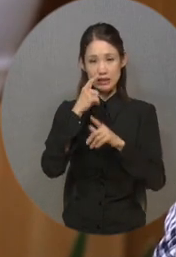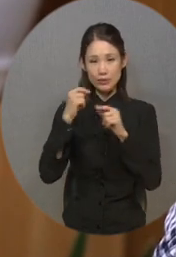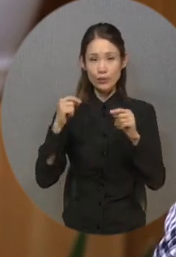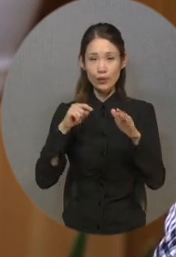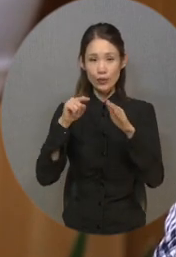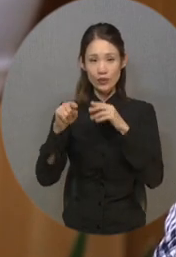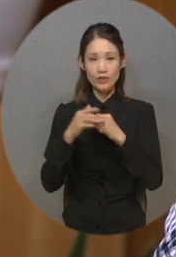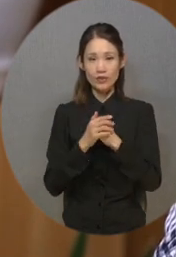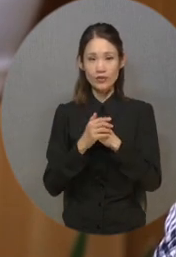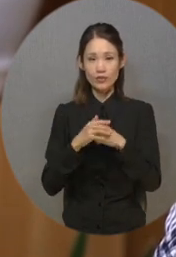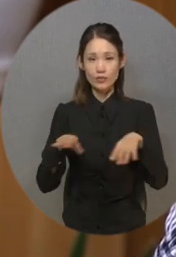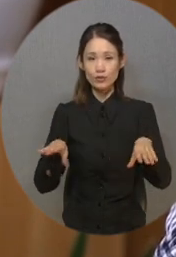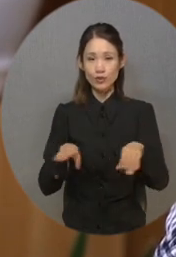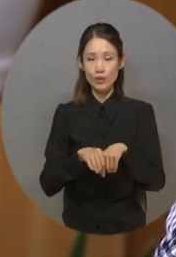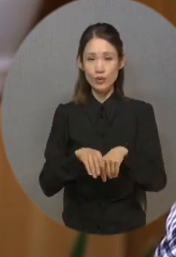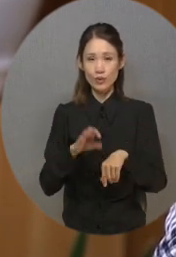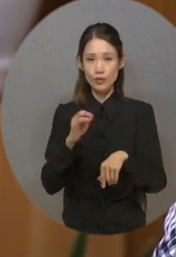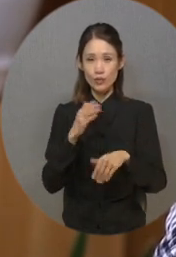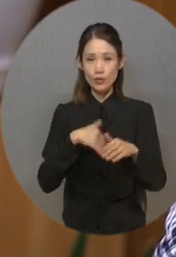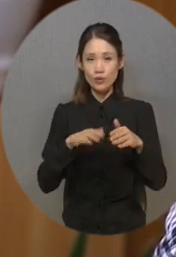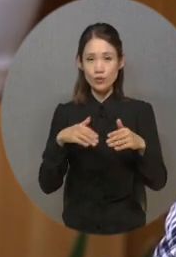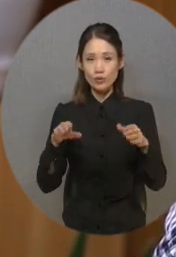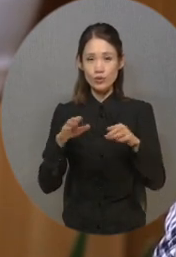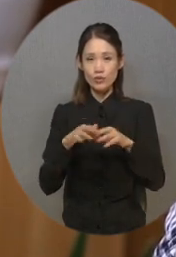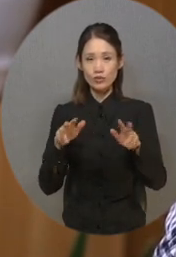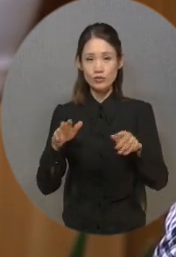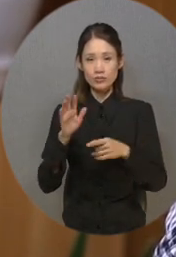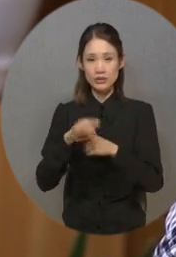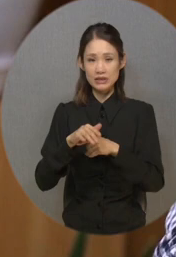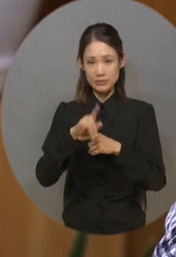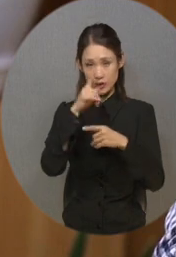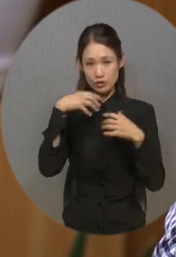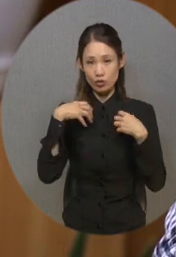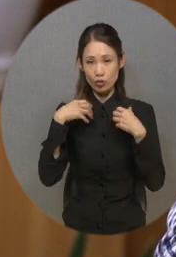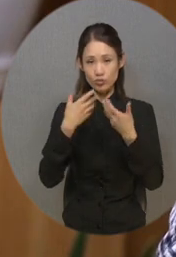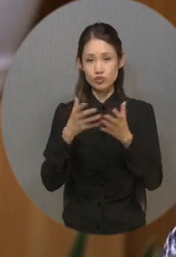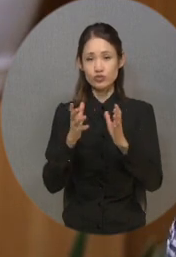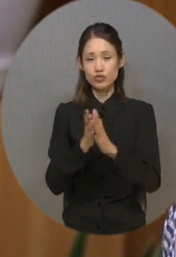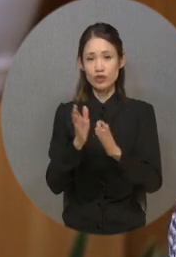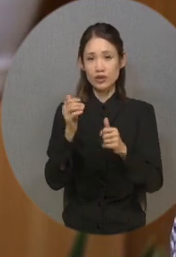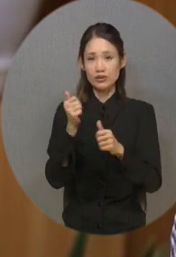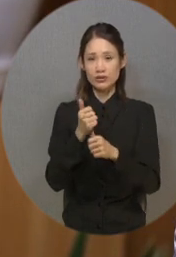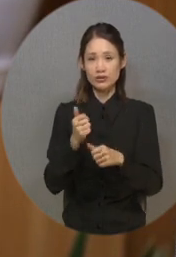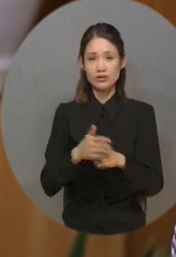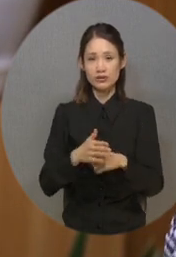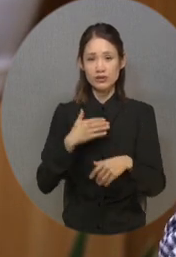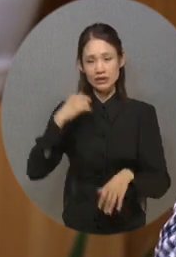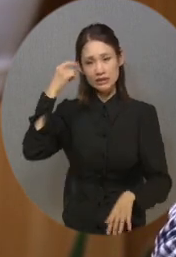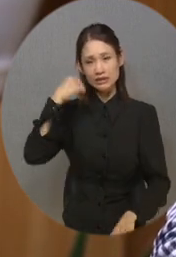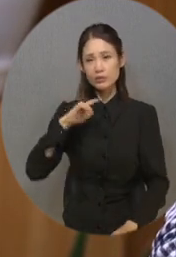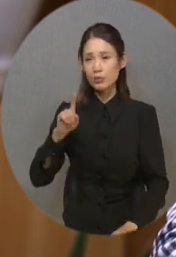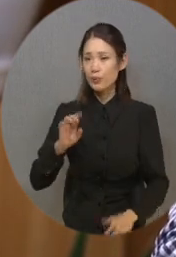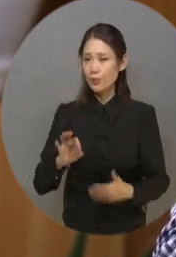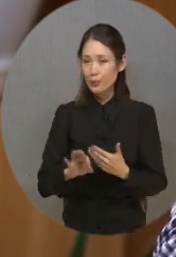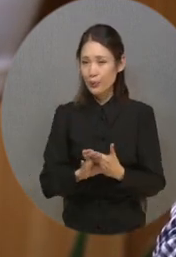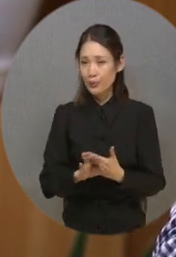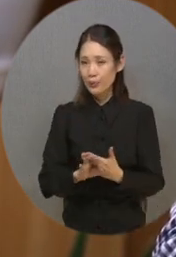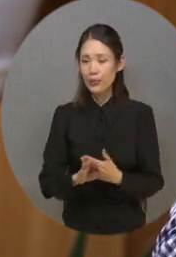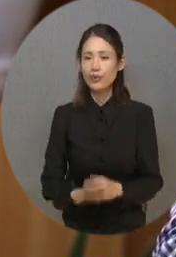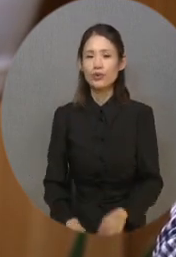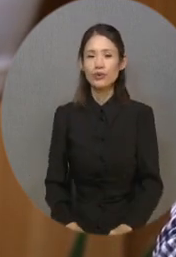네. 네. 총영사라는 공관장도 하고 지금은 지방정부의 부단체장으로 네. 있는데 제가 느낀 게 뭔가 하면은